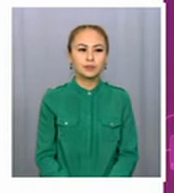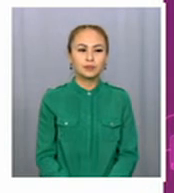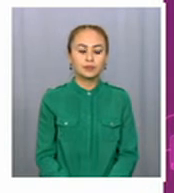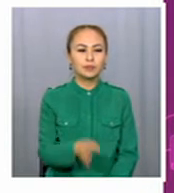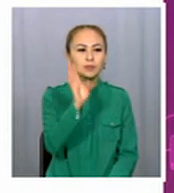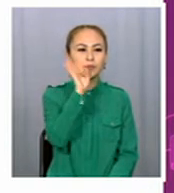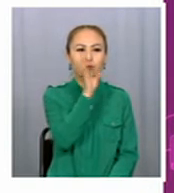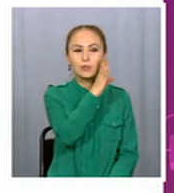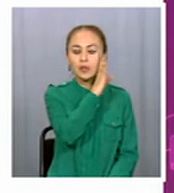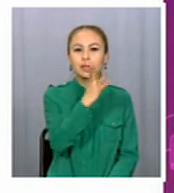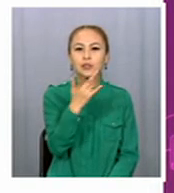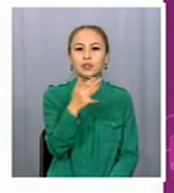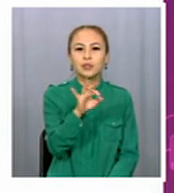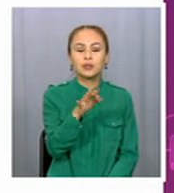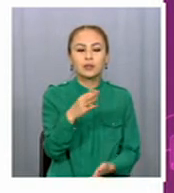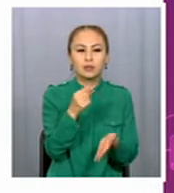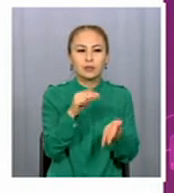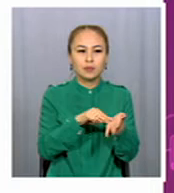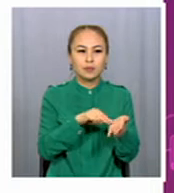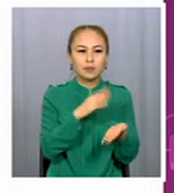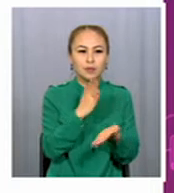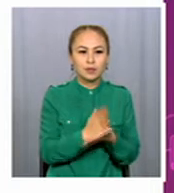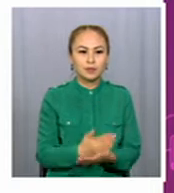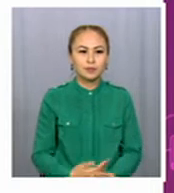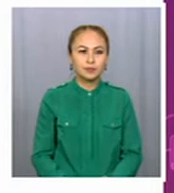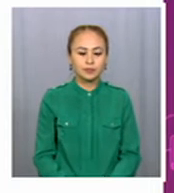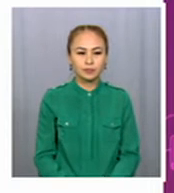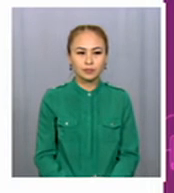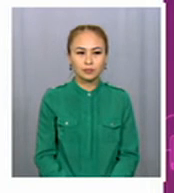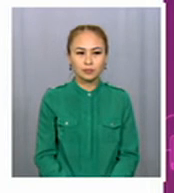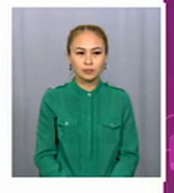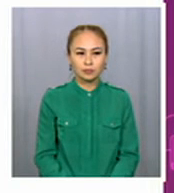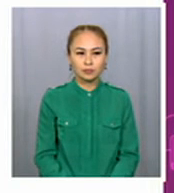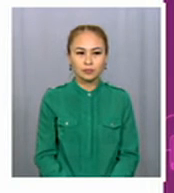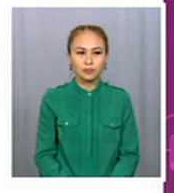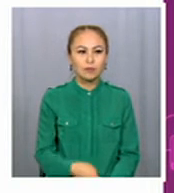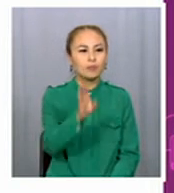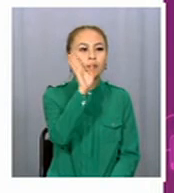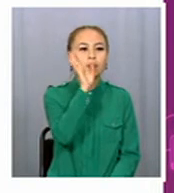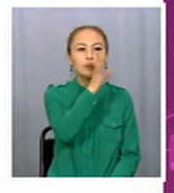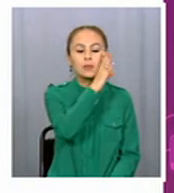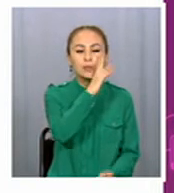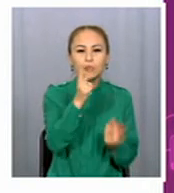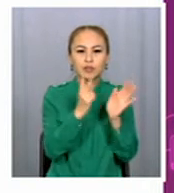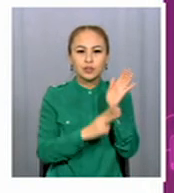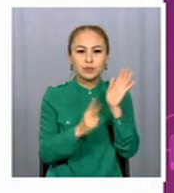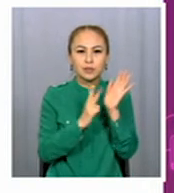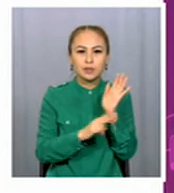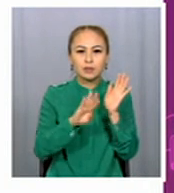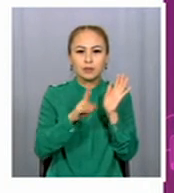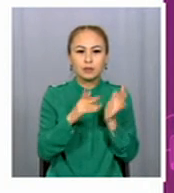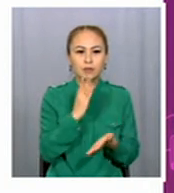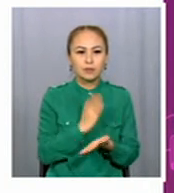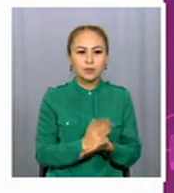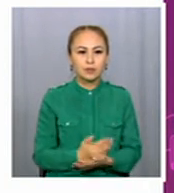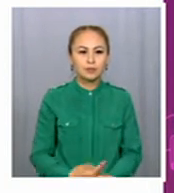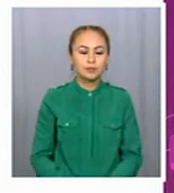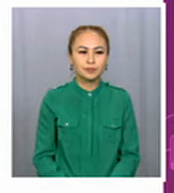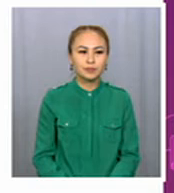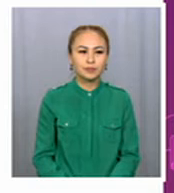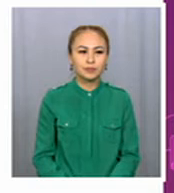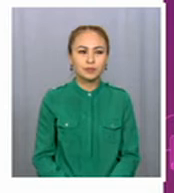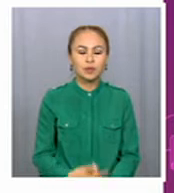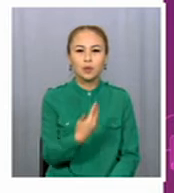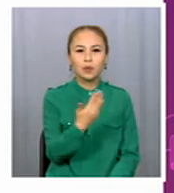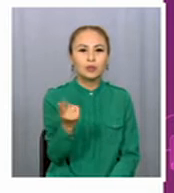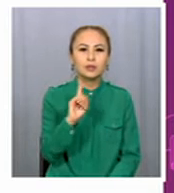Анасында неше теңге бар? Дұрыс айтасындар, анасында 70 теңге бар. Ол не сатып